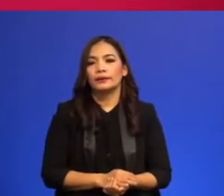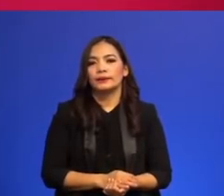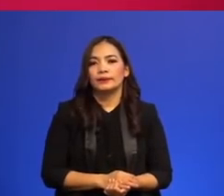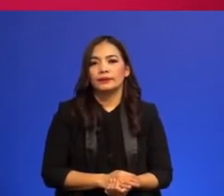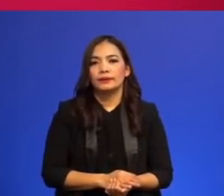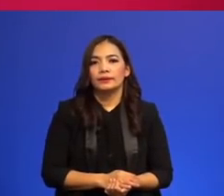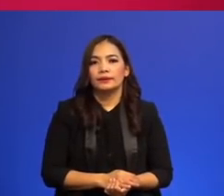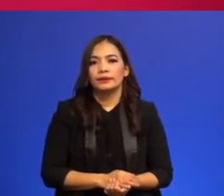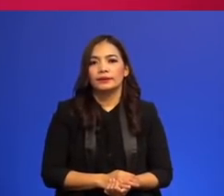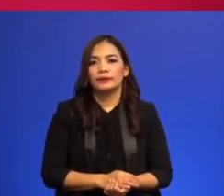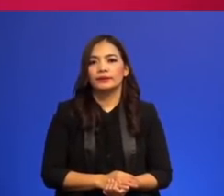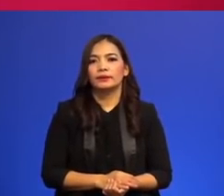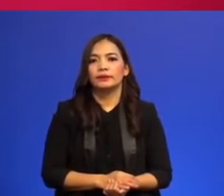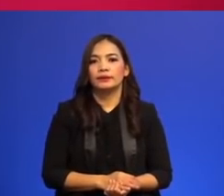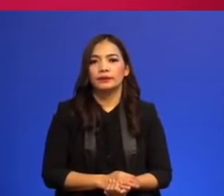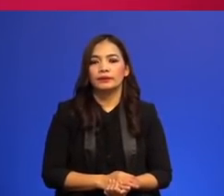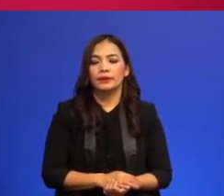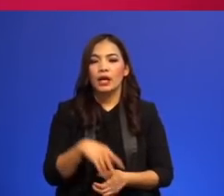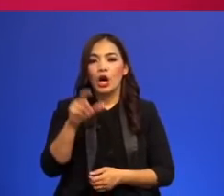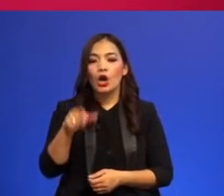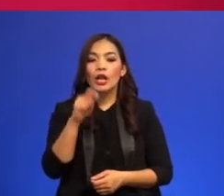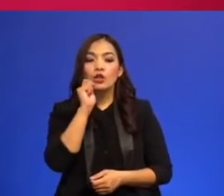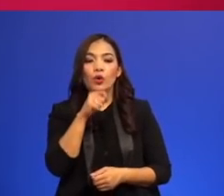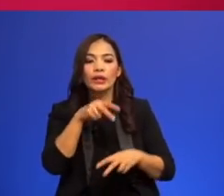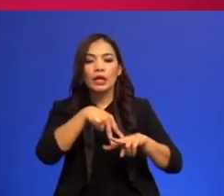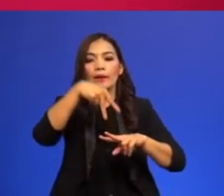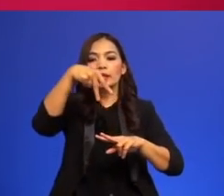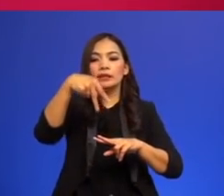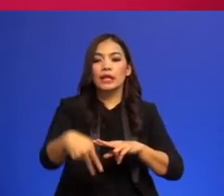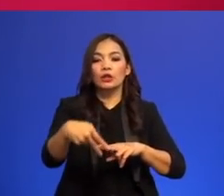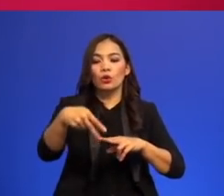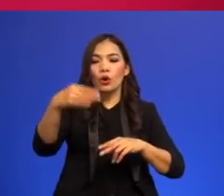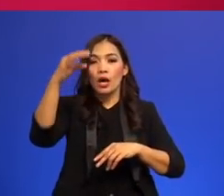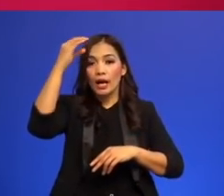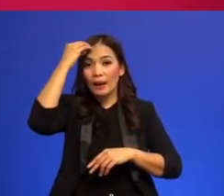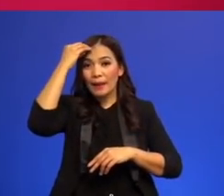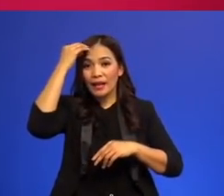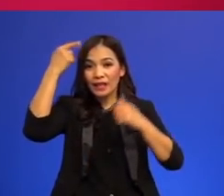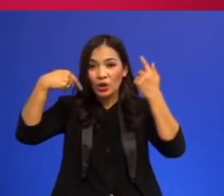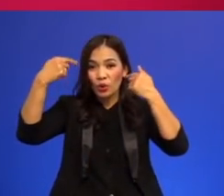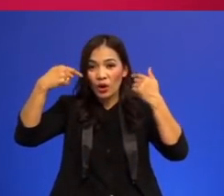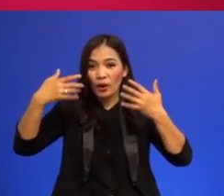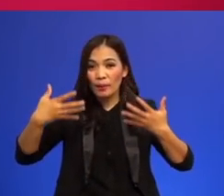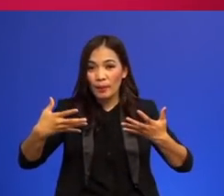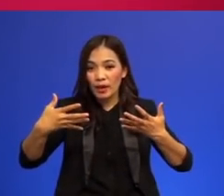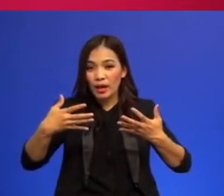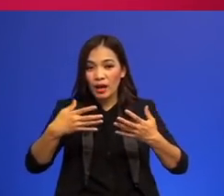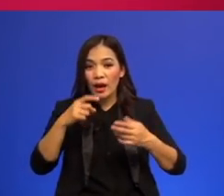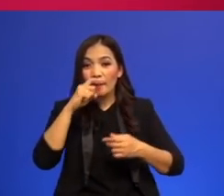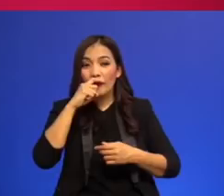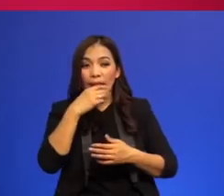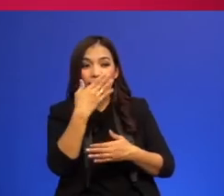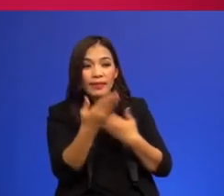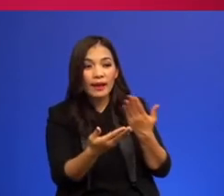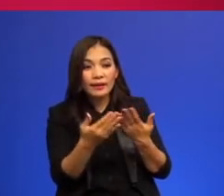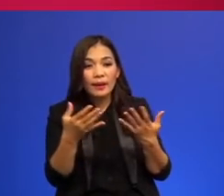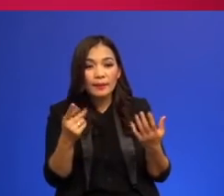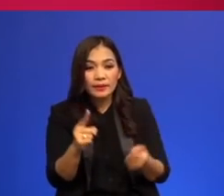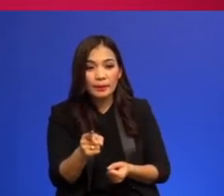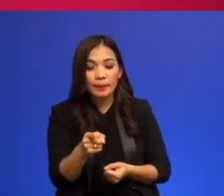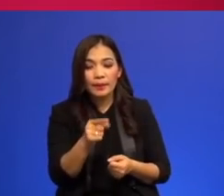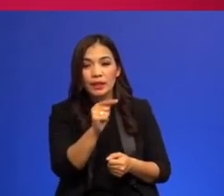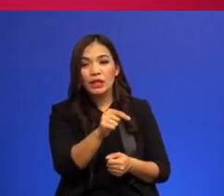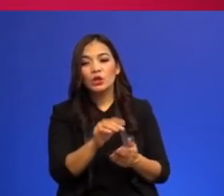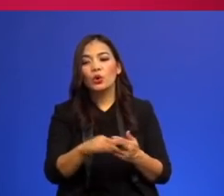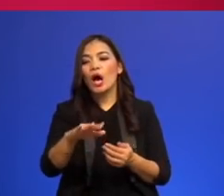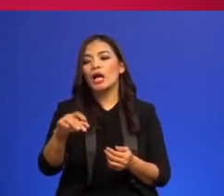Waduh. Sampai orang tuanya jatuh, bonyok kepalanya. Papanya tanya, "Kenapa, Pak?" Itu